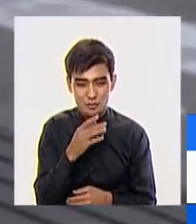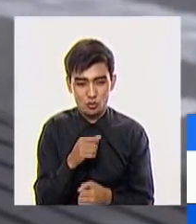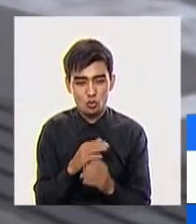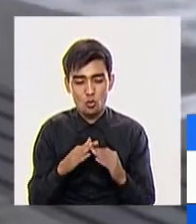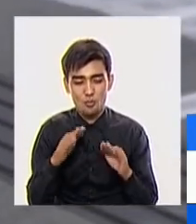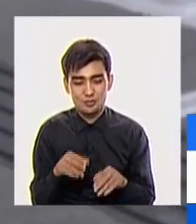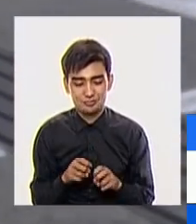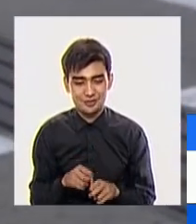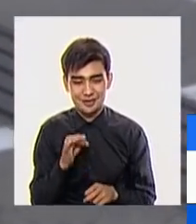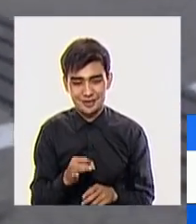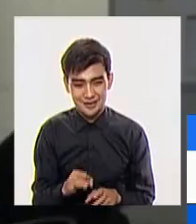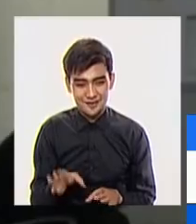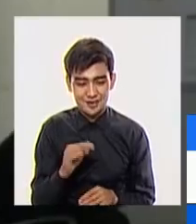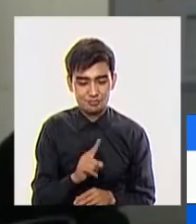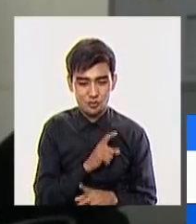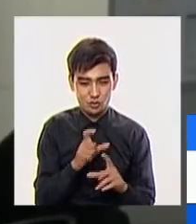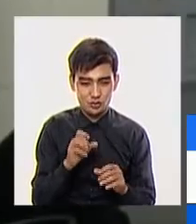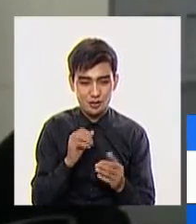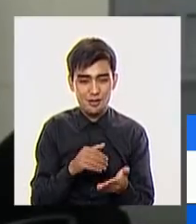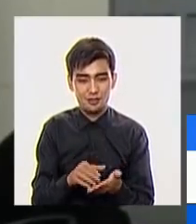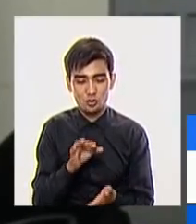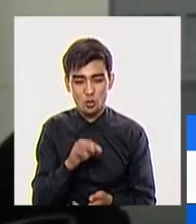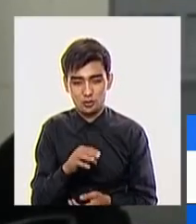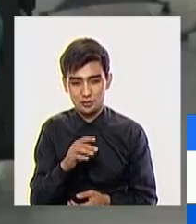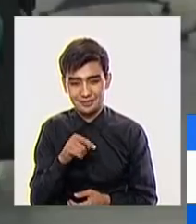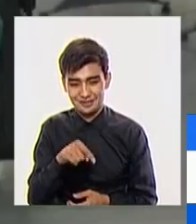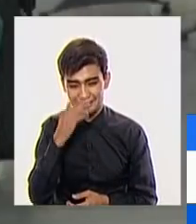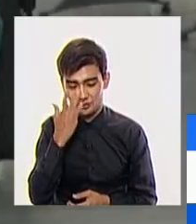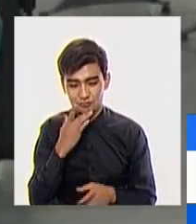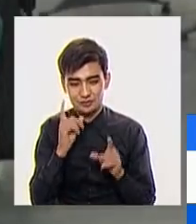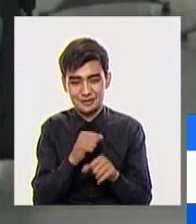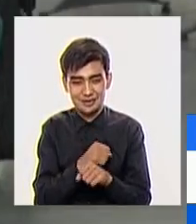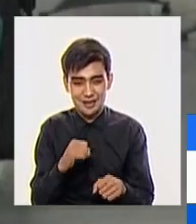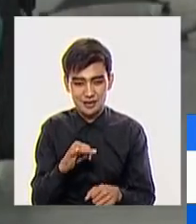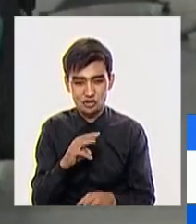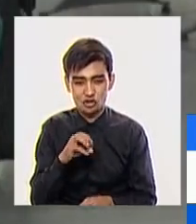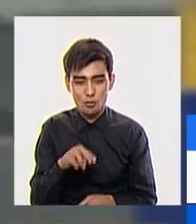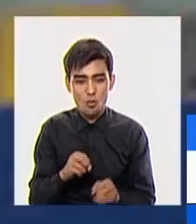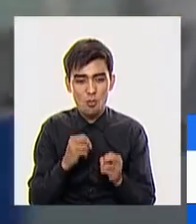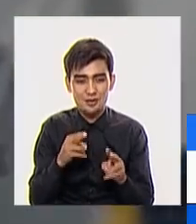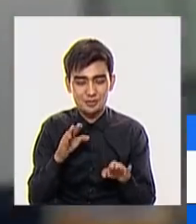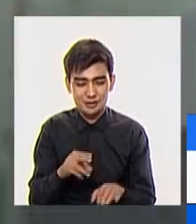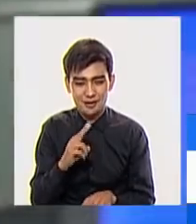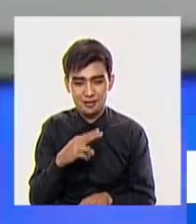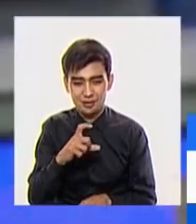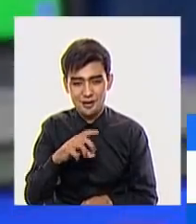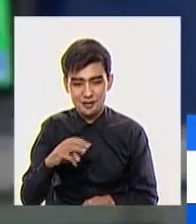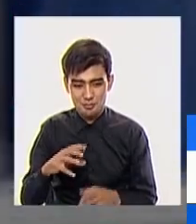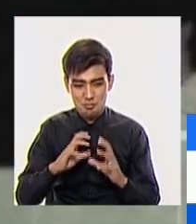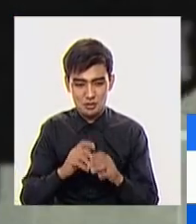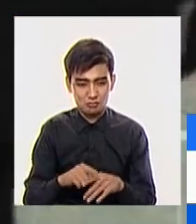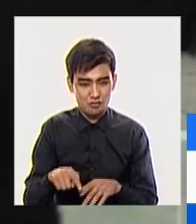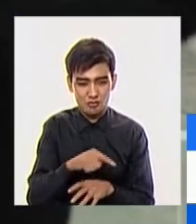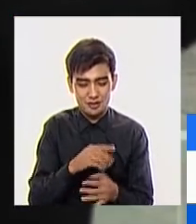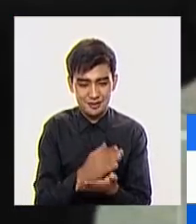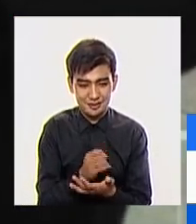дома. Специалисты организации призвали отказаться от турпоездок этим летом. Опасный штамм «Дельта» продолжает вояж по миру, постепенно